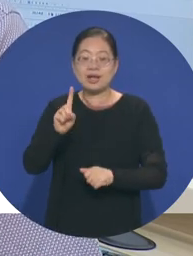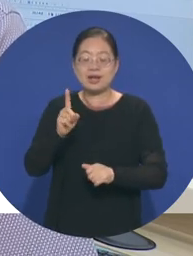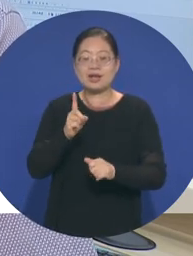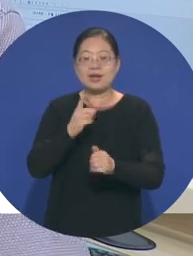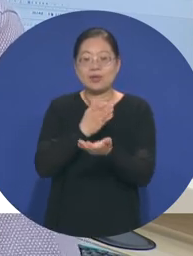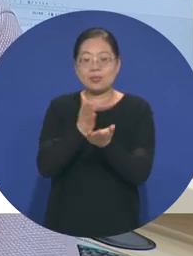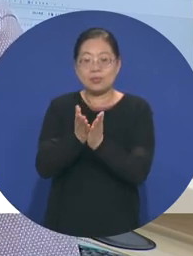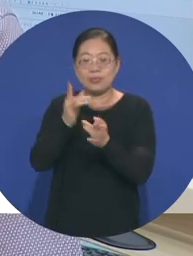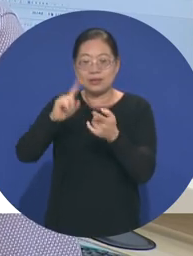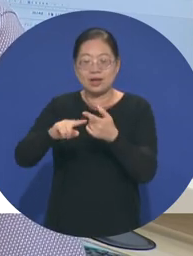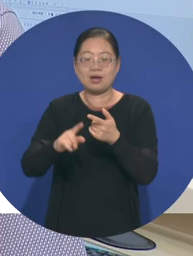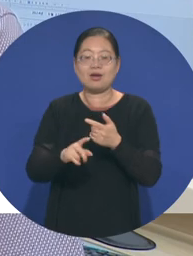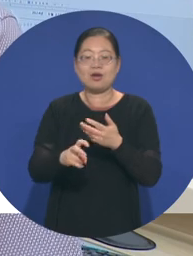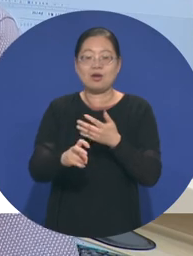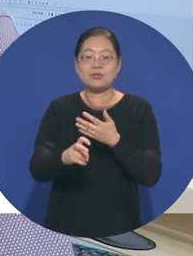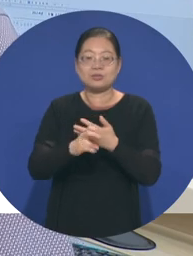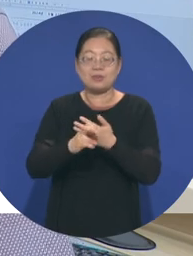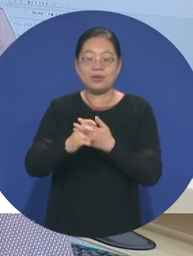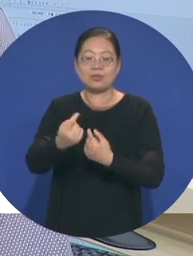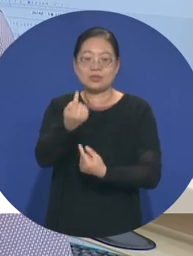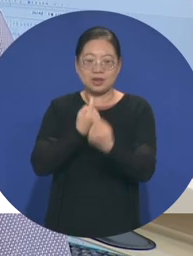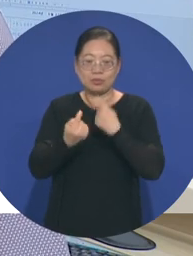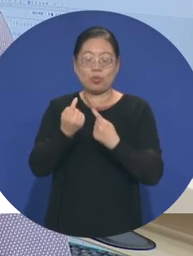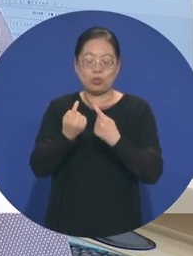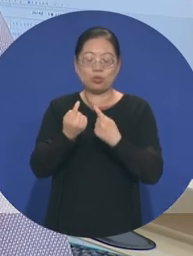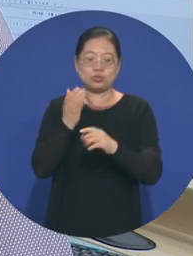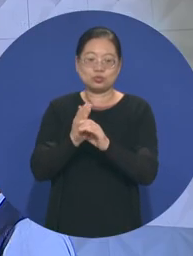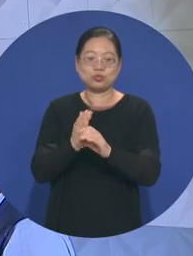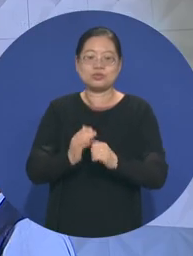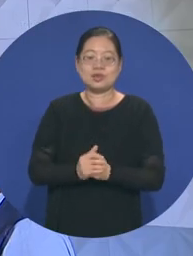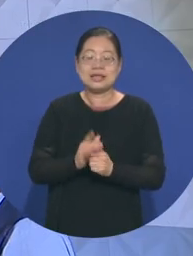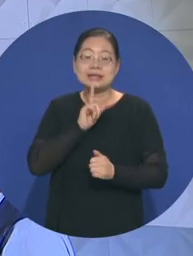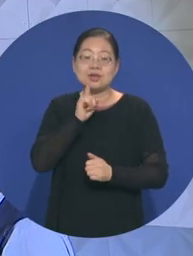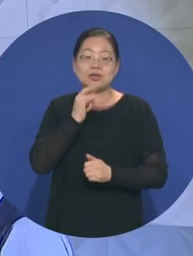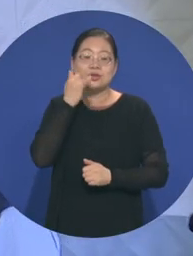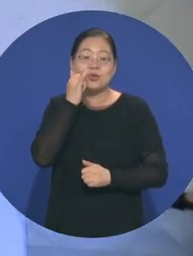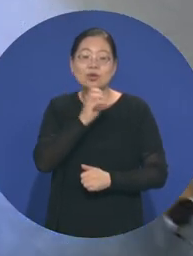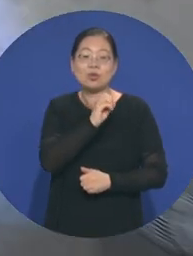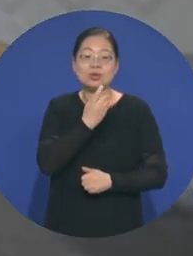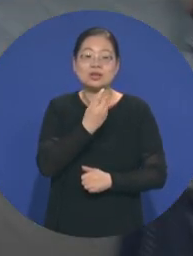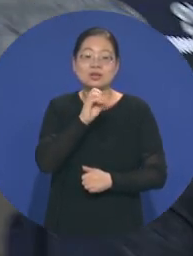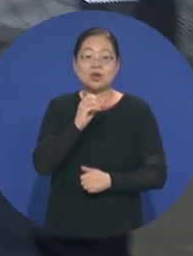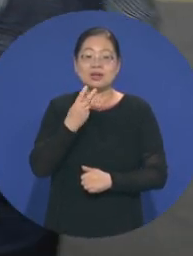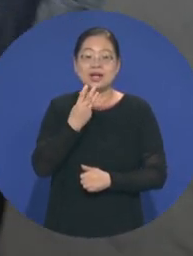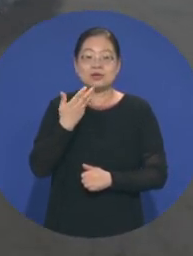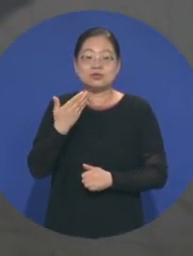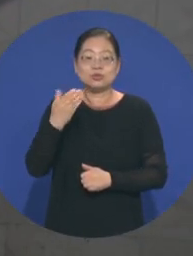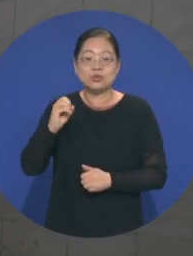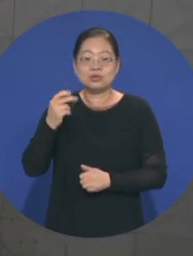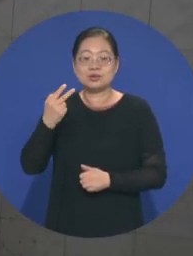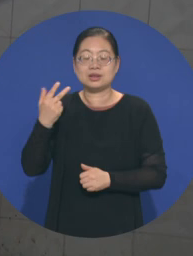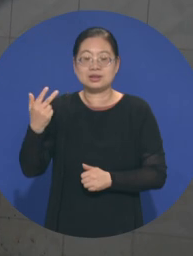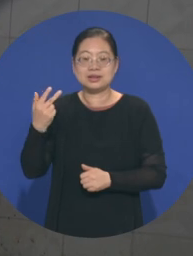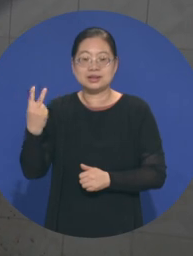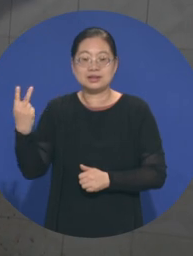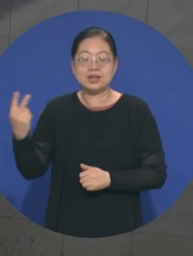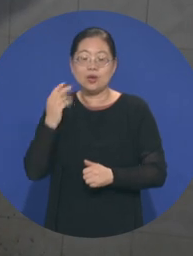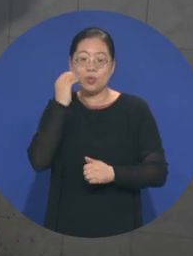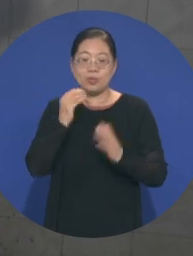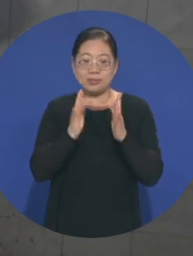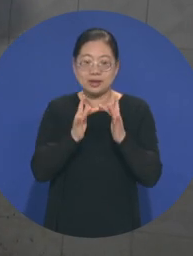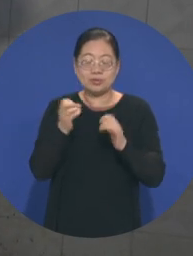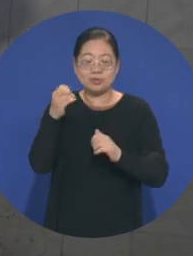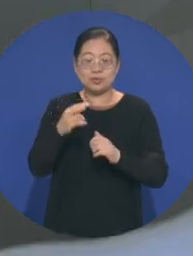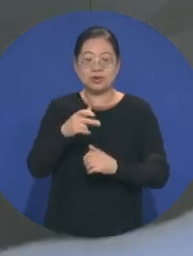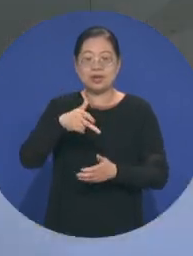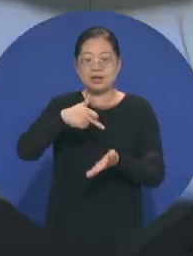31개 항목에 대해서도 불법 제보를 받고 있습니다 신청은 전화 010 3990 7722